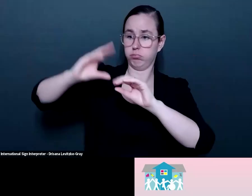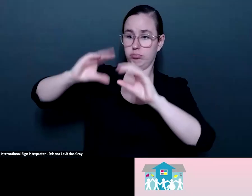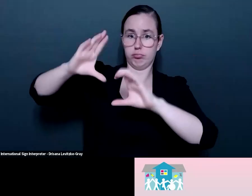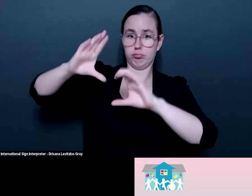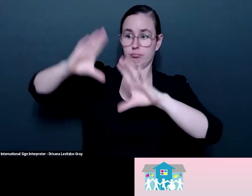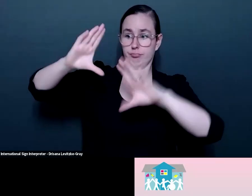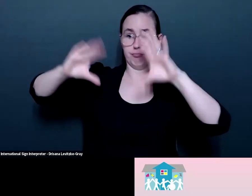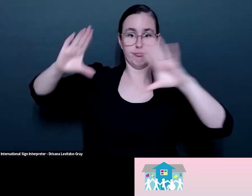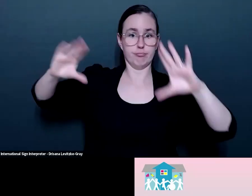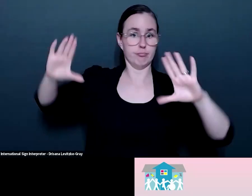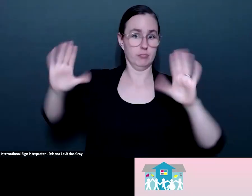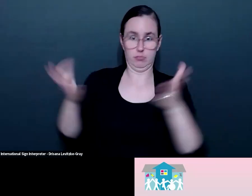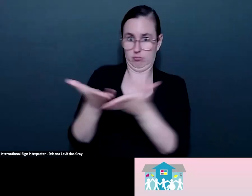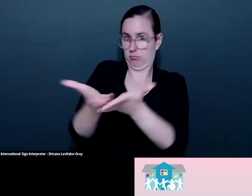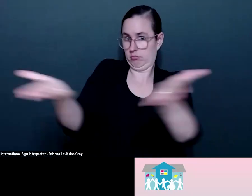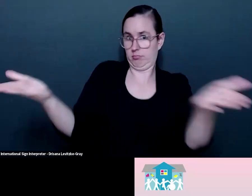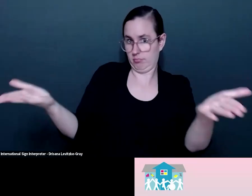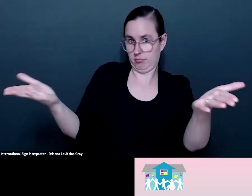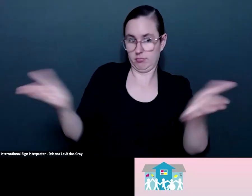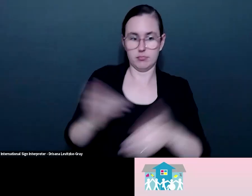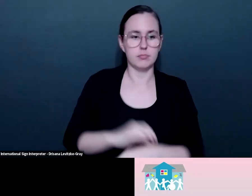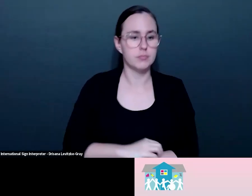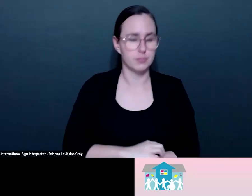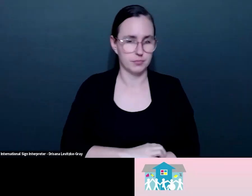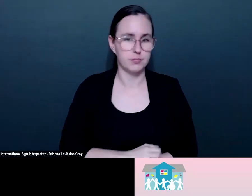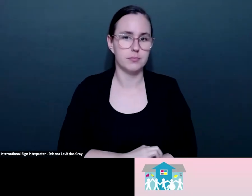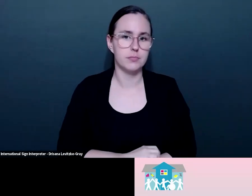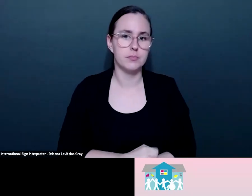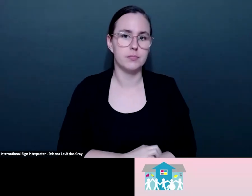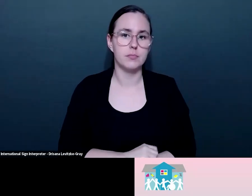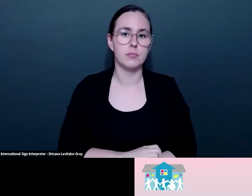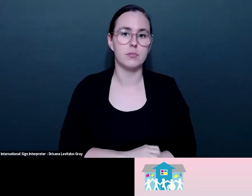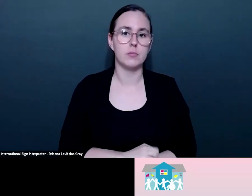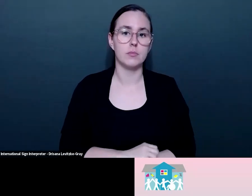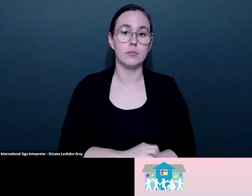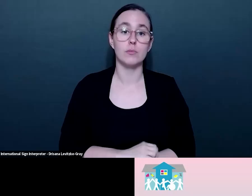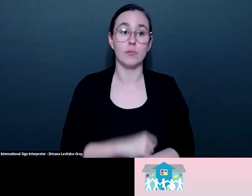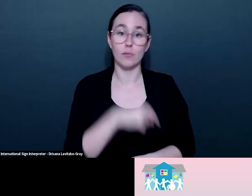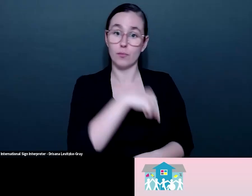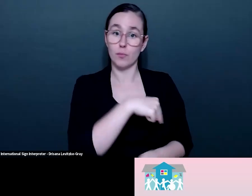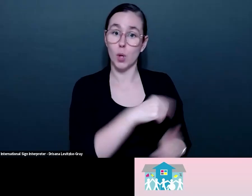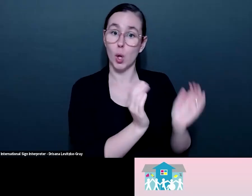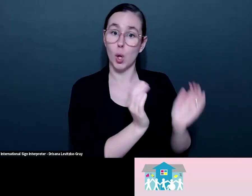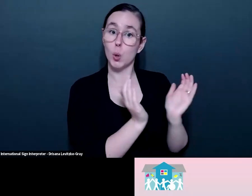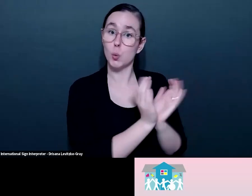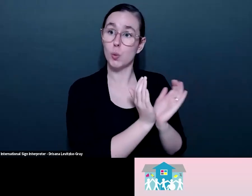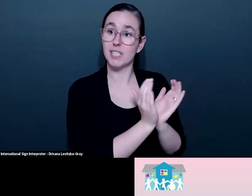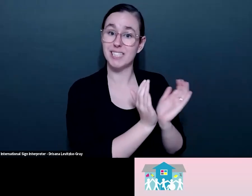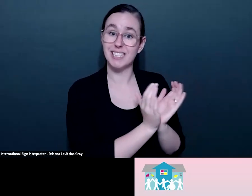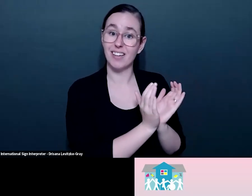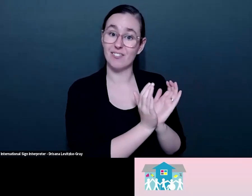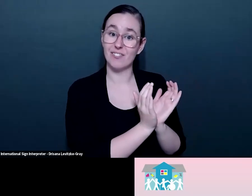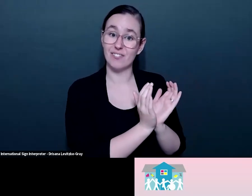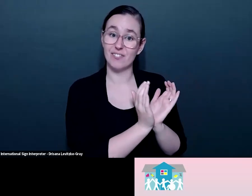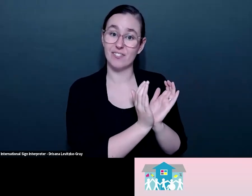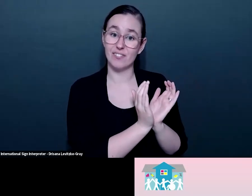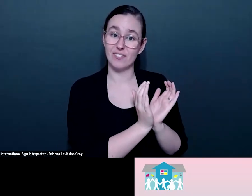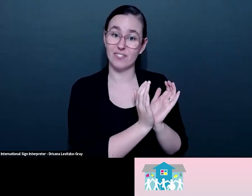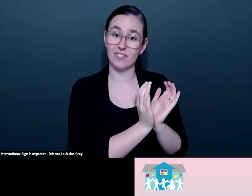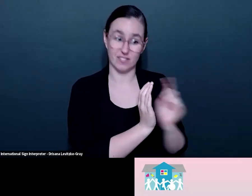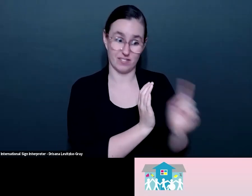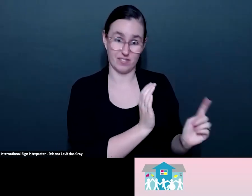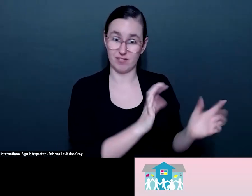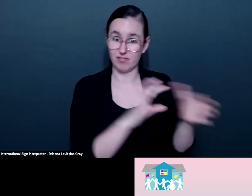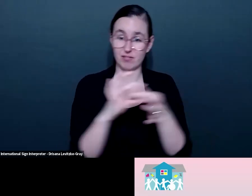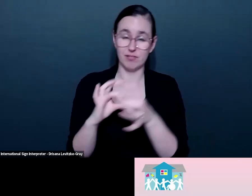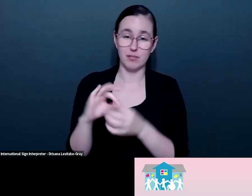juste pour savoir s'il y a des sources ou pas. On peut dire que oui. On a ces sources, on a